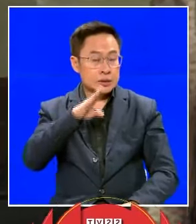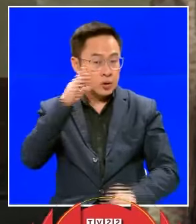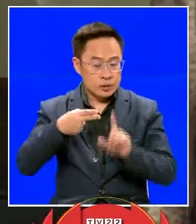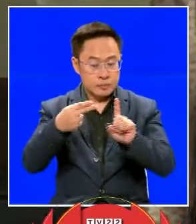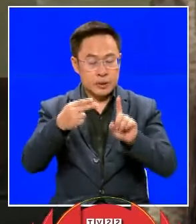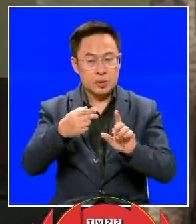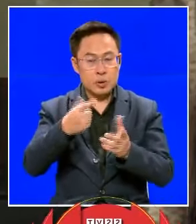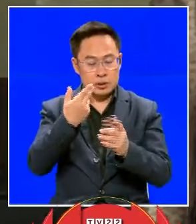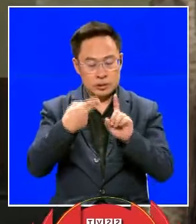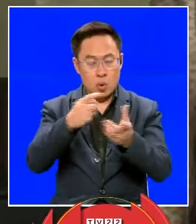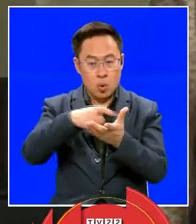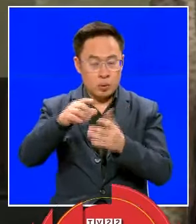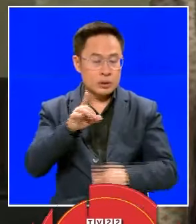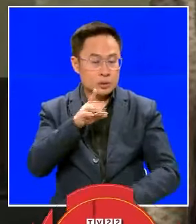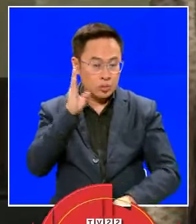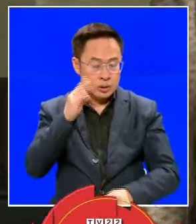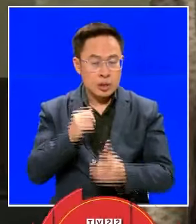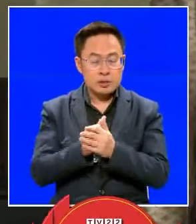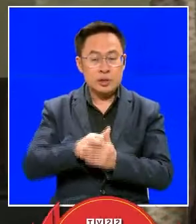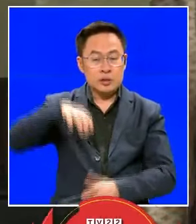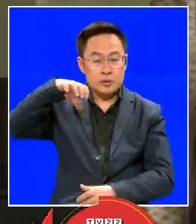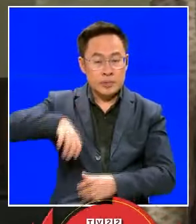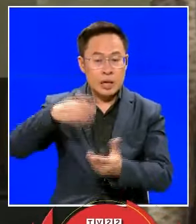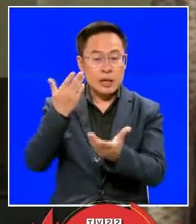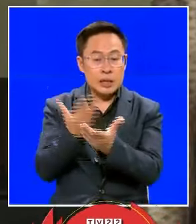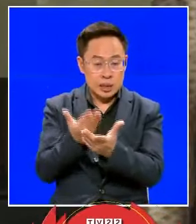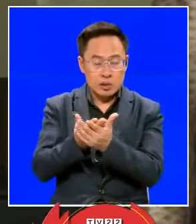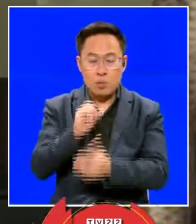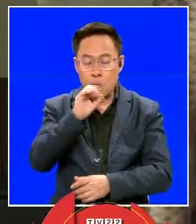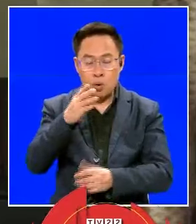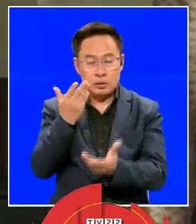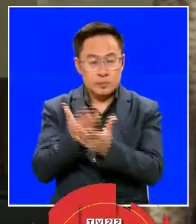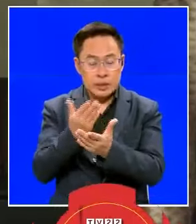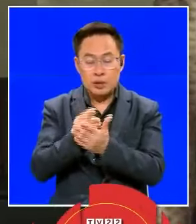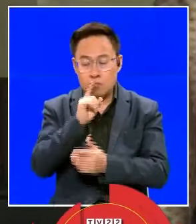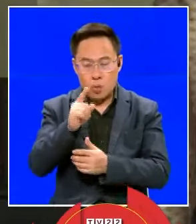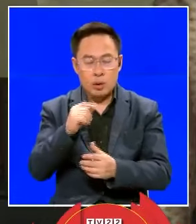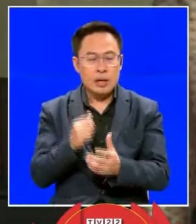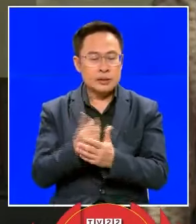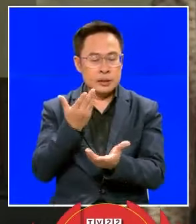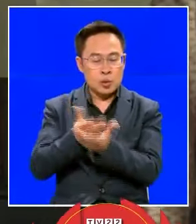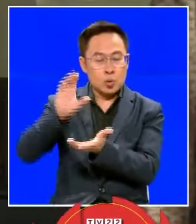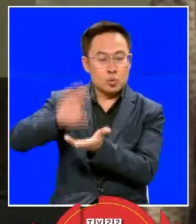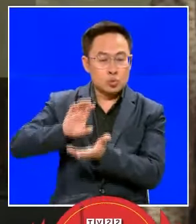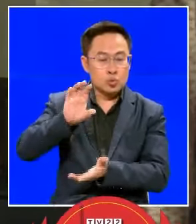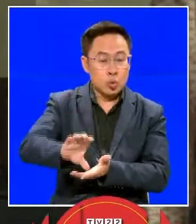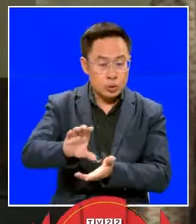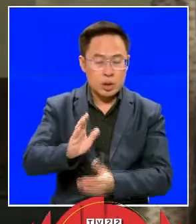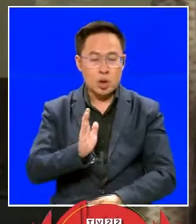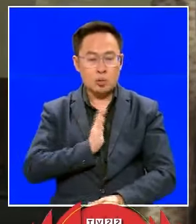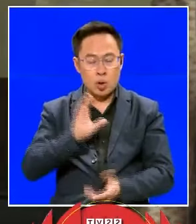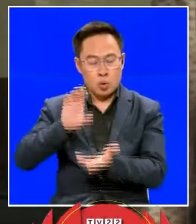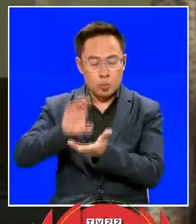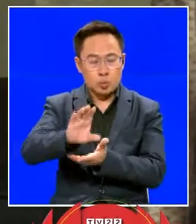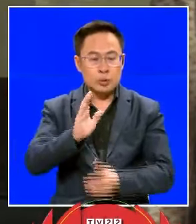งบประมาณเนี่ยบอกว่าให้ใช้งบกลางก็เป็นการของบเพิ่มเติมจากงบประจำของปี 67นะครับก็จะได้เป็นการเร่ง